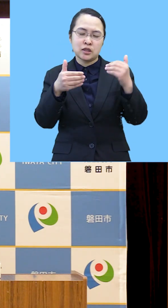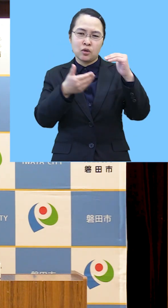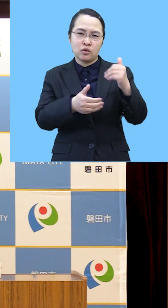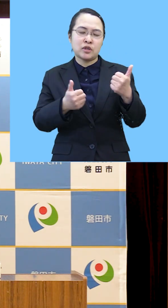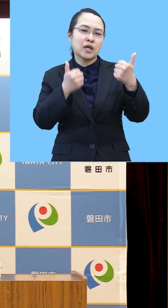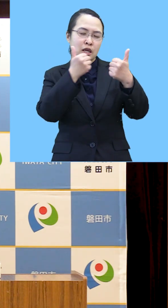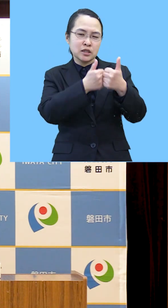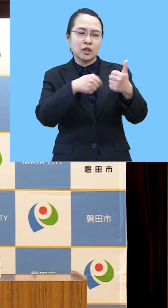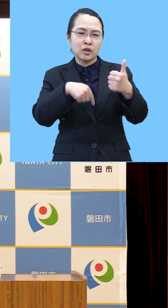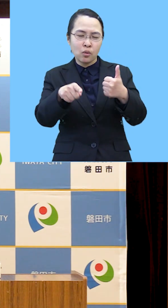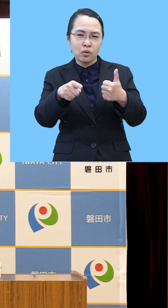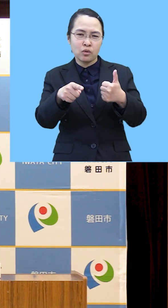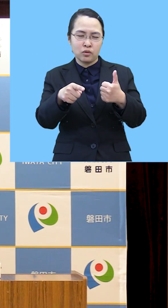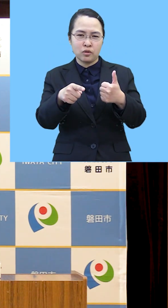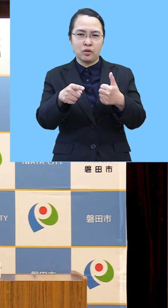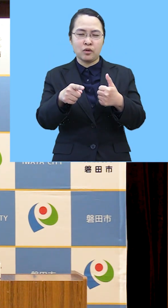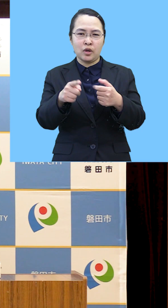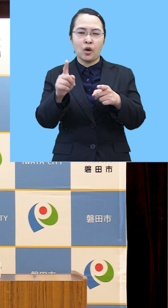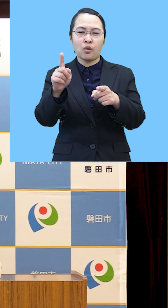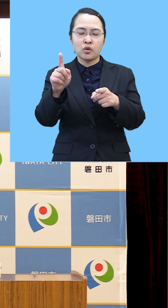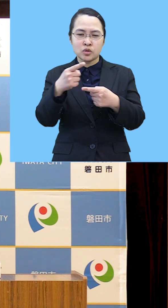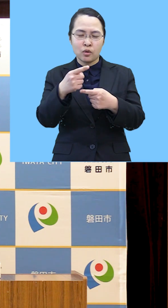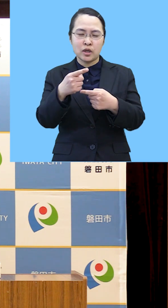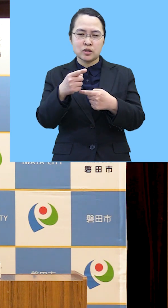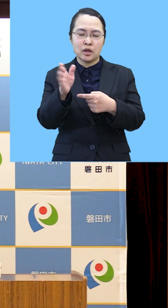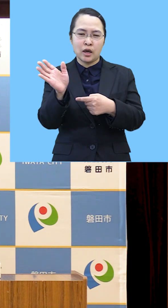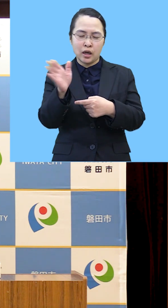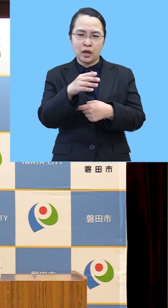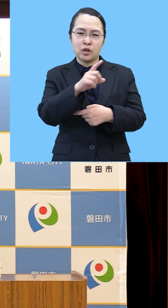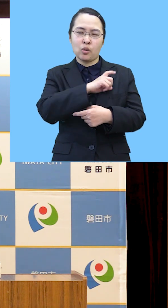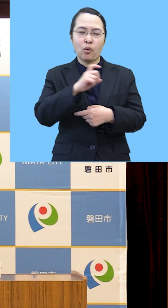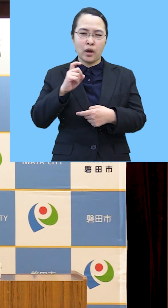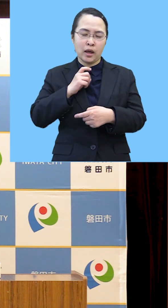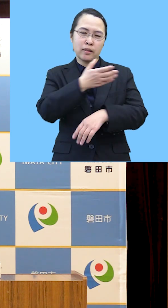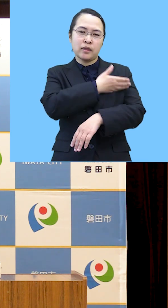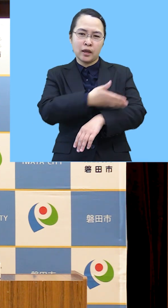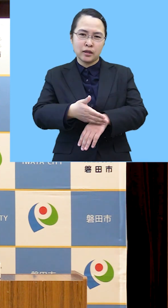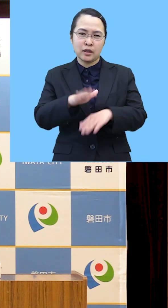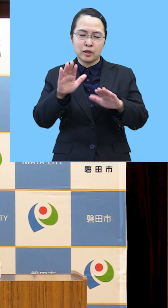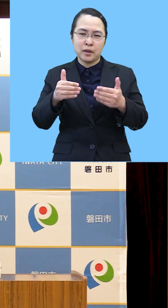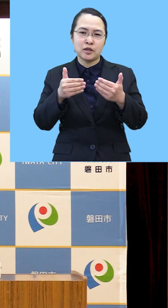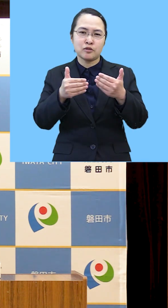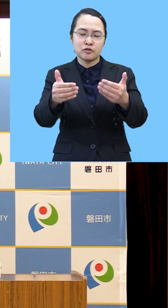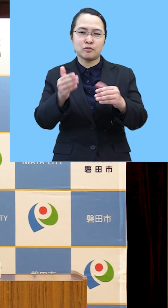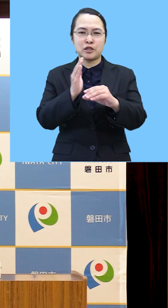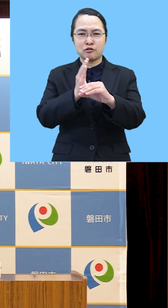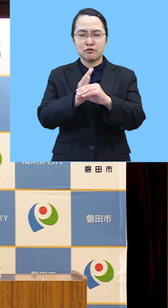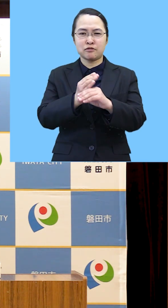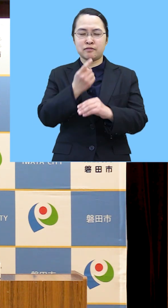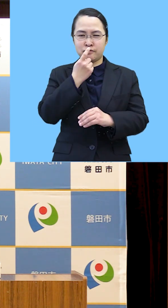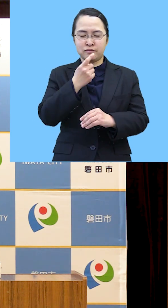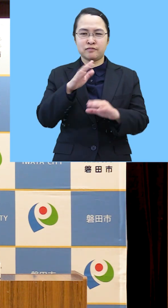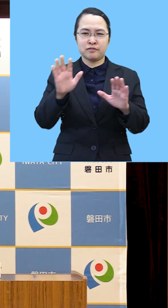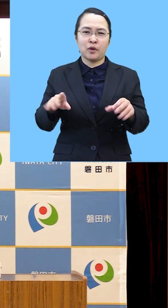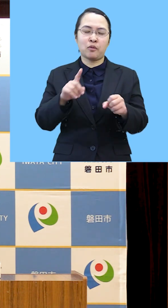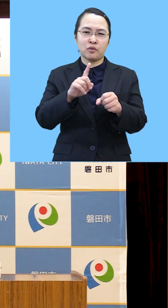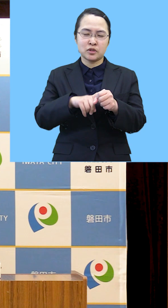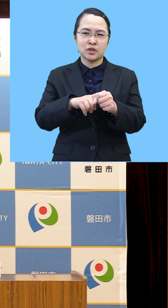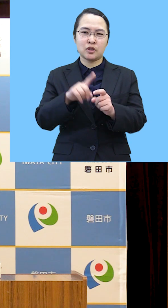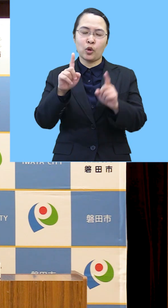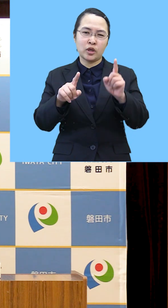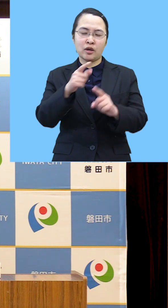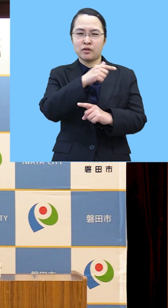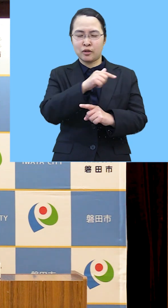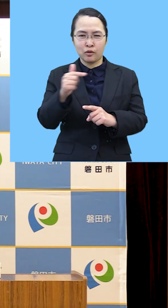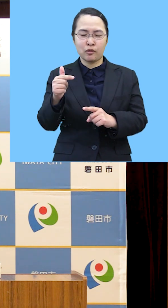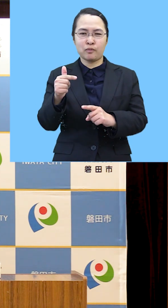ね、年明けをもう10日余り経ちましたけれども進んでいるところであります。今年はとにかくいろ